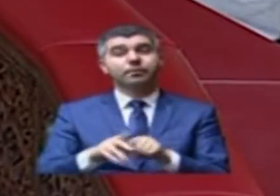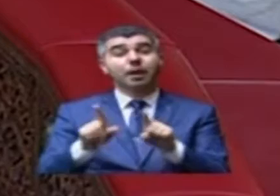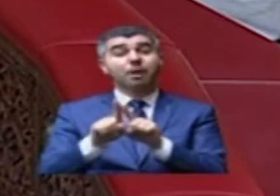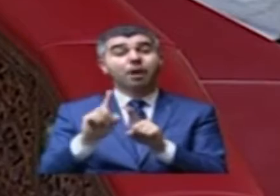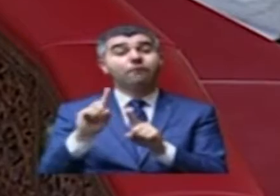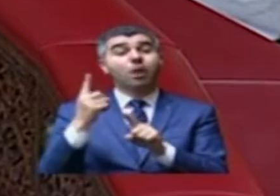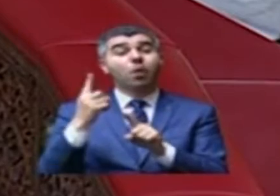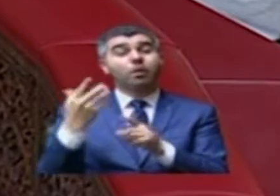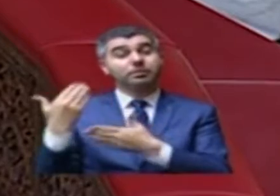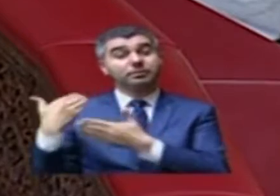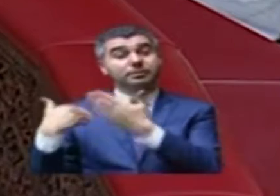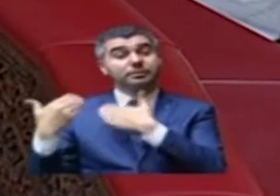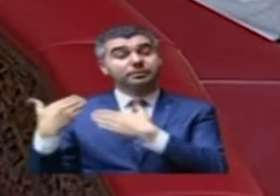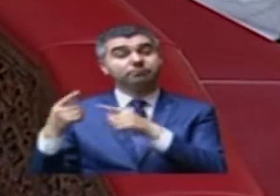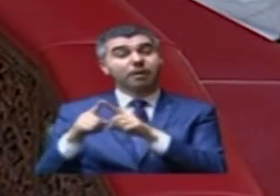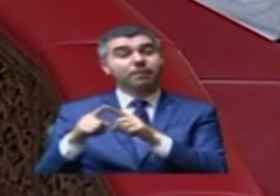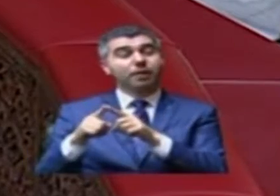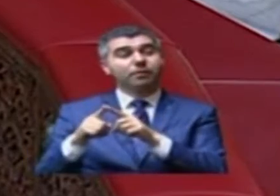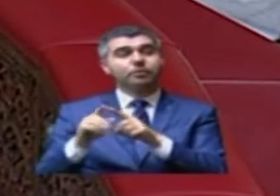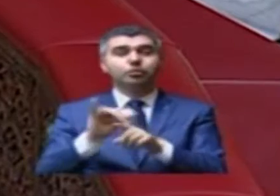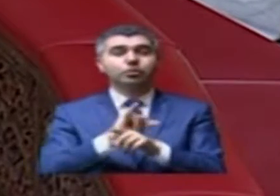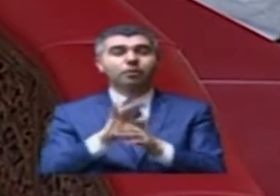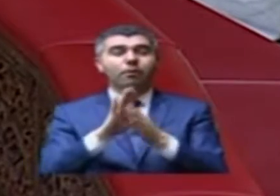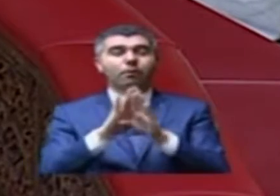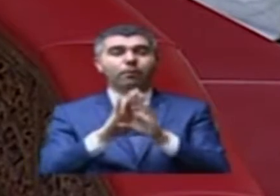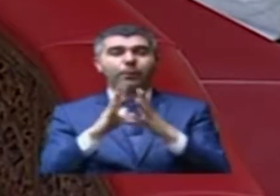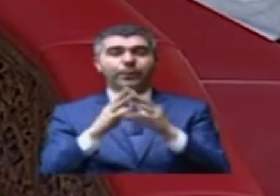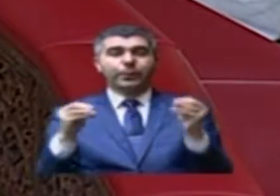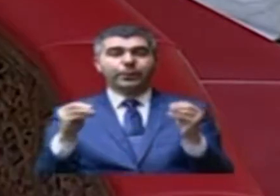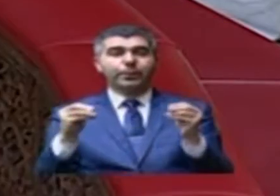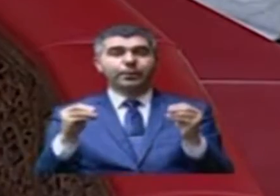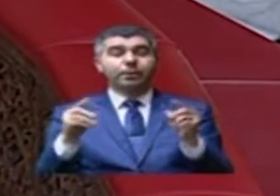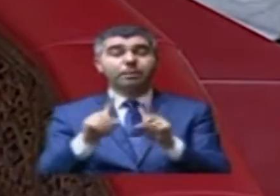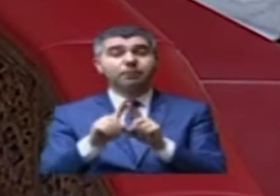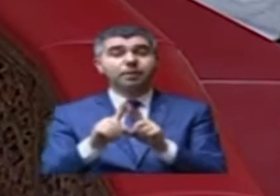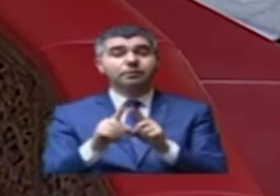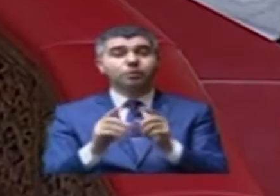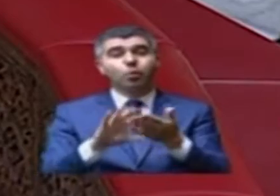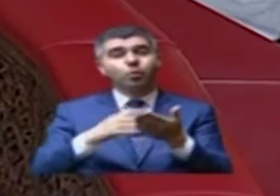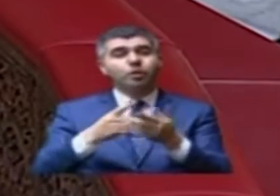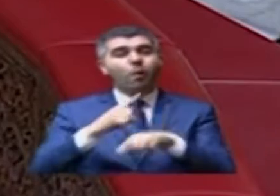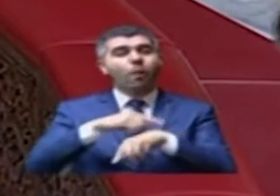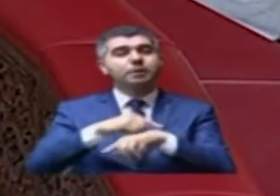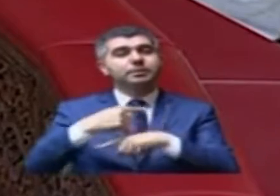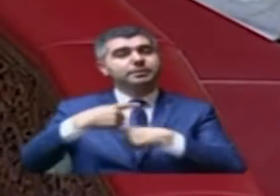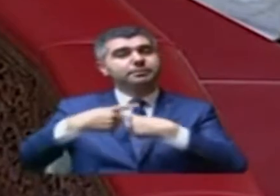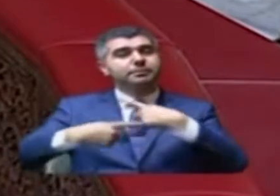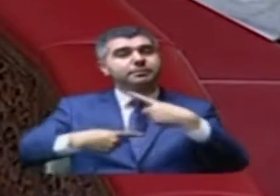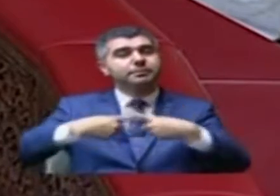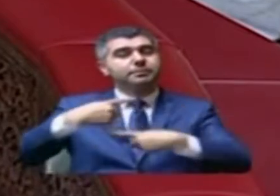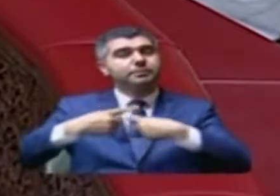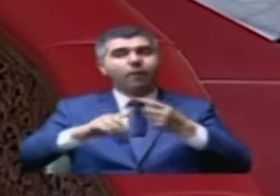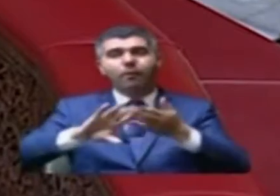في هذا المجال على اعتبار أن هذه ظاهرة أفرزها المجتمع المغربي مع الوقت، وبالتالي لم يكن فيها